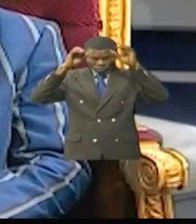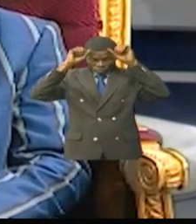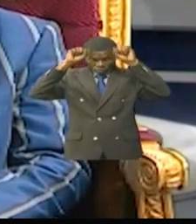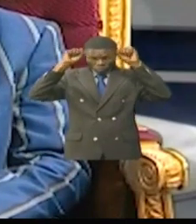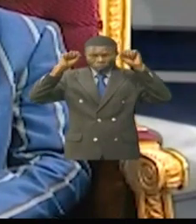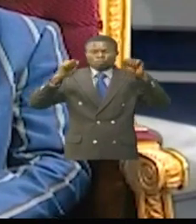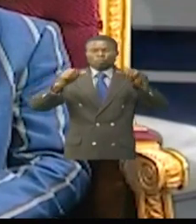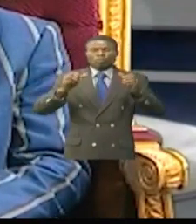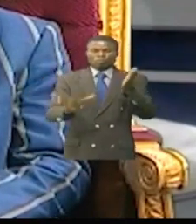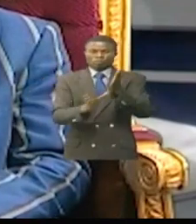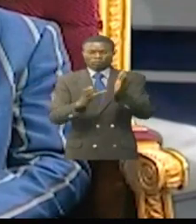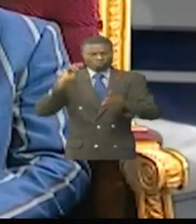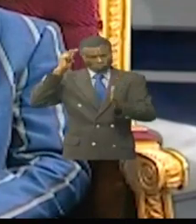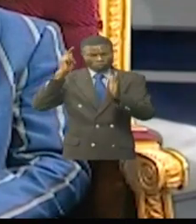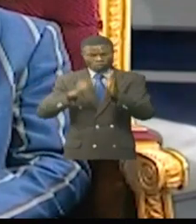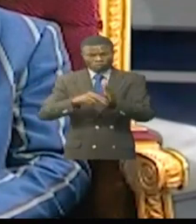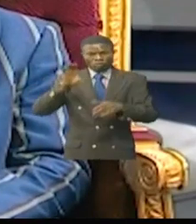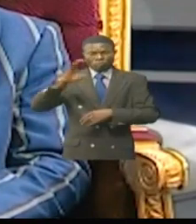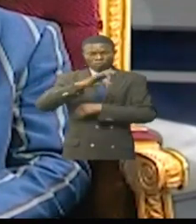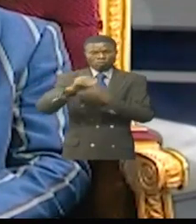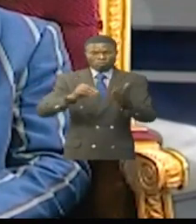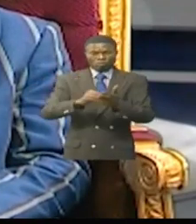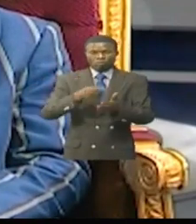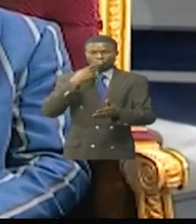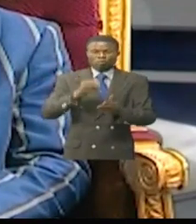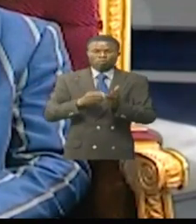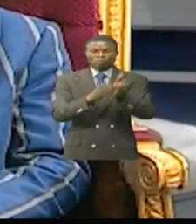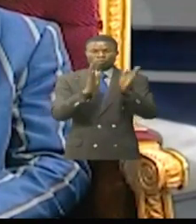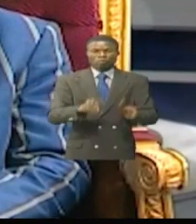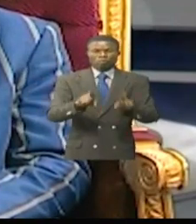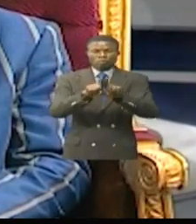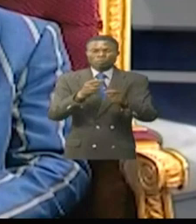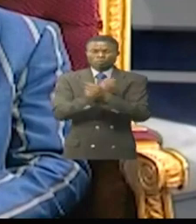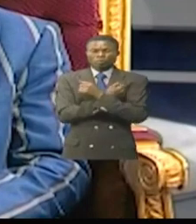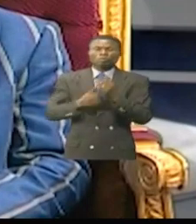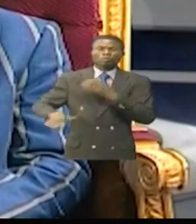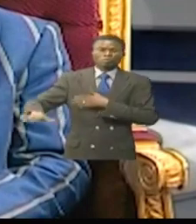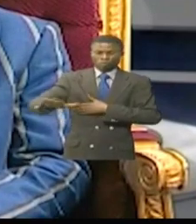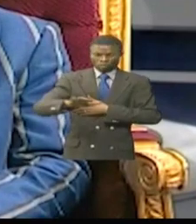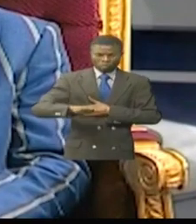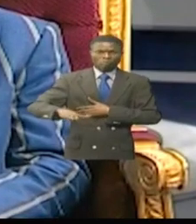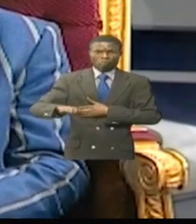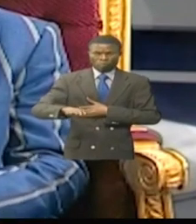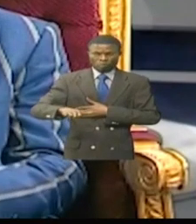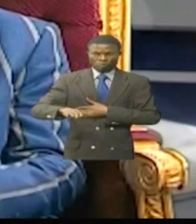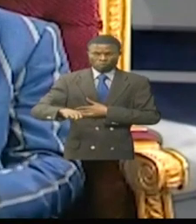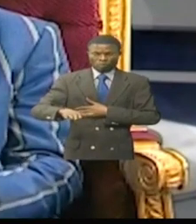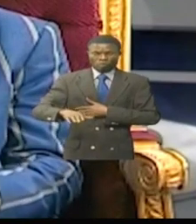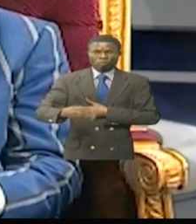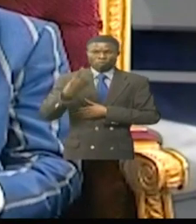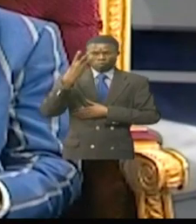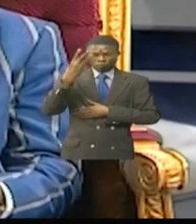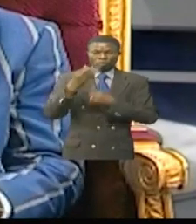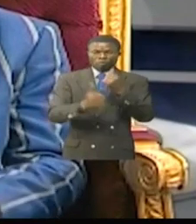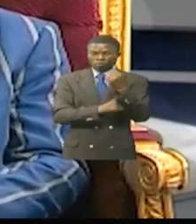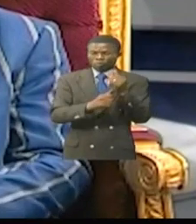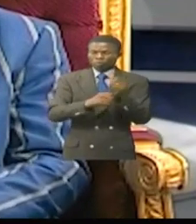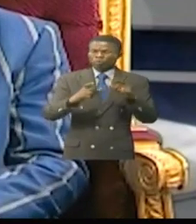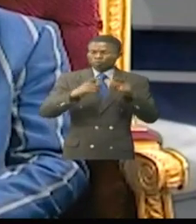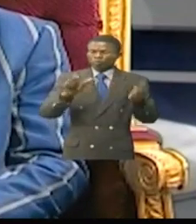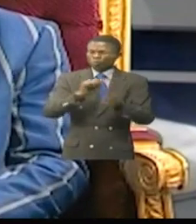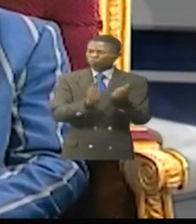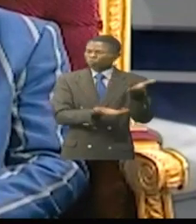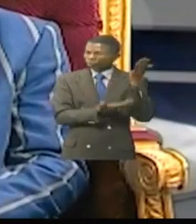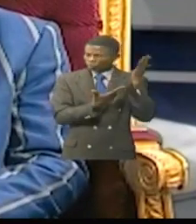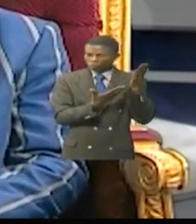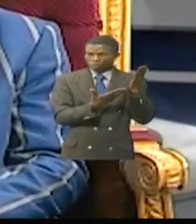Okay. Il parlera du leader et l'amour de la patrie. Et ce sont des grandes questions